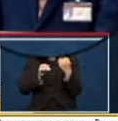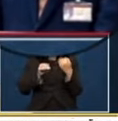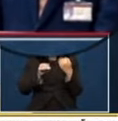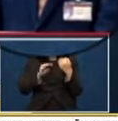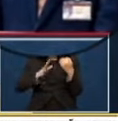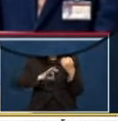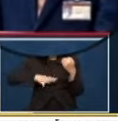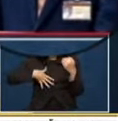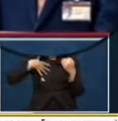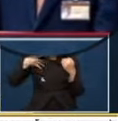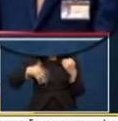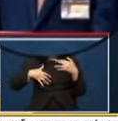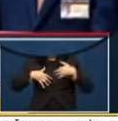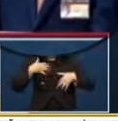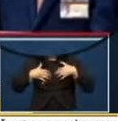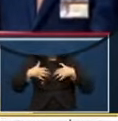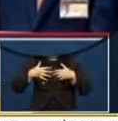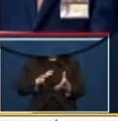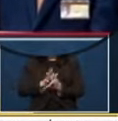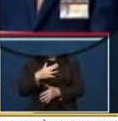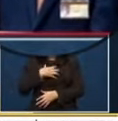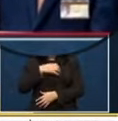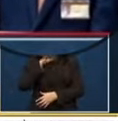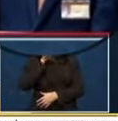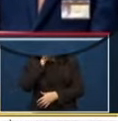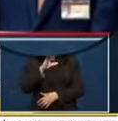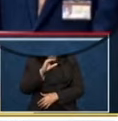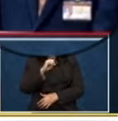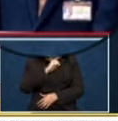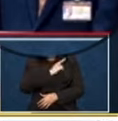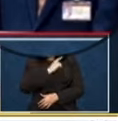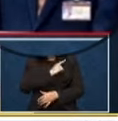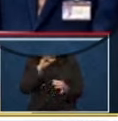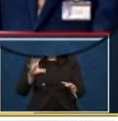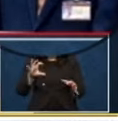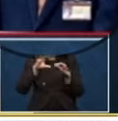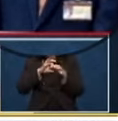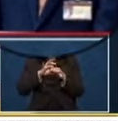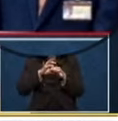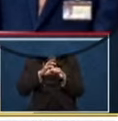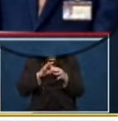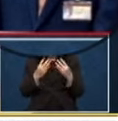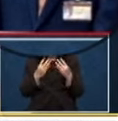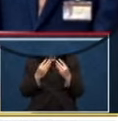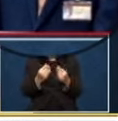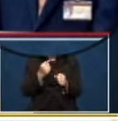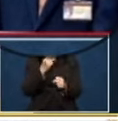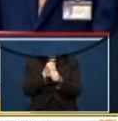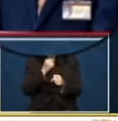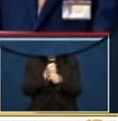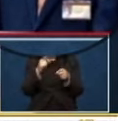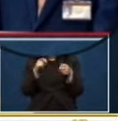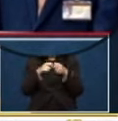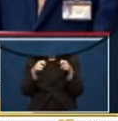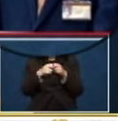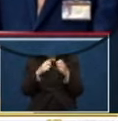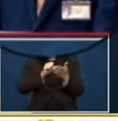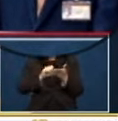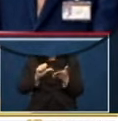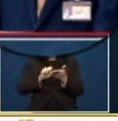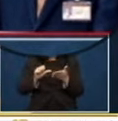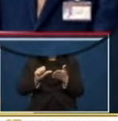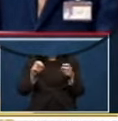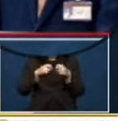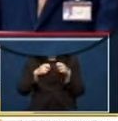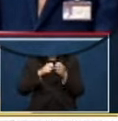ความลำบากจึงอยากจะให้หน่วยงานที่เกี่ยวข้องได้เ่อรีบดำเนินการแก้ไขเ่อ